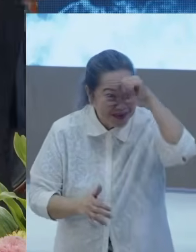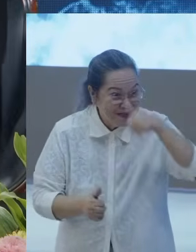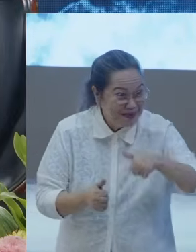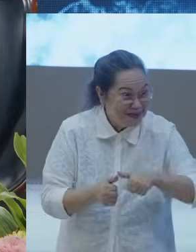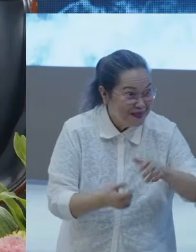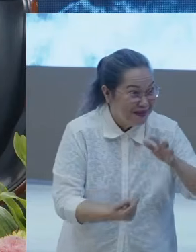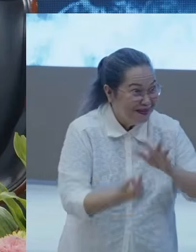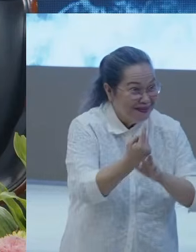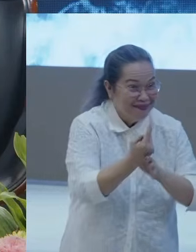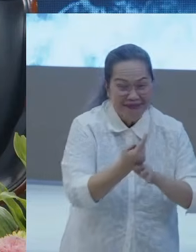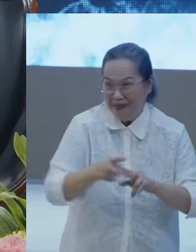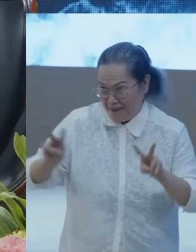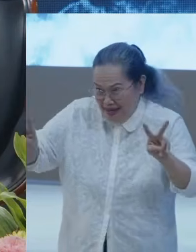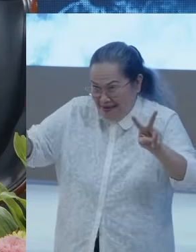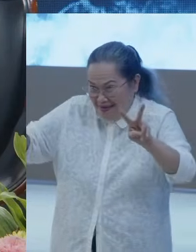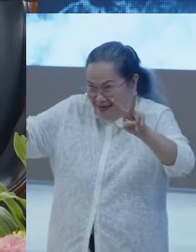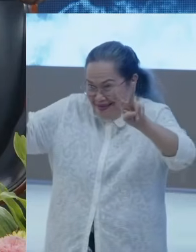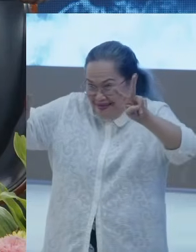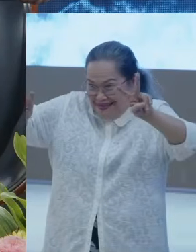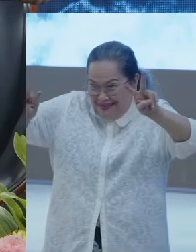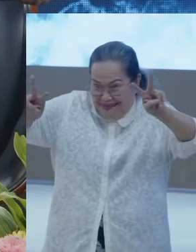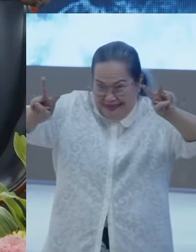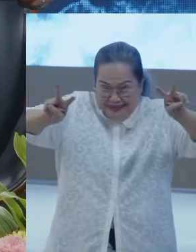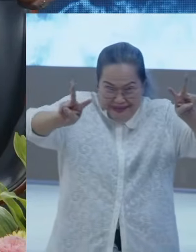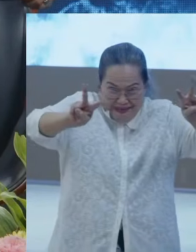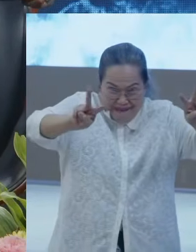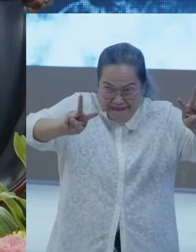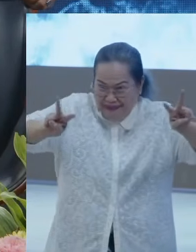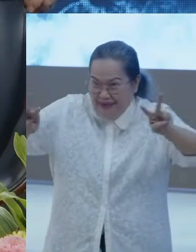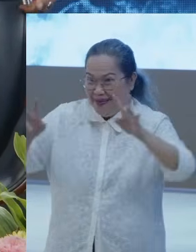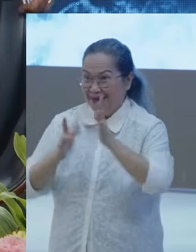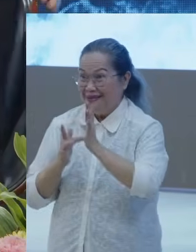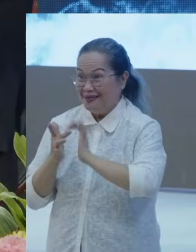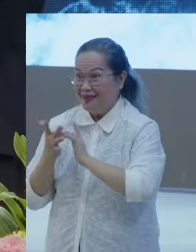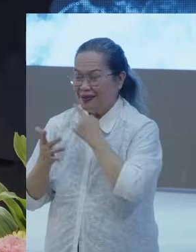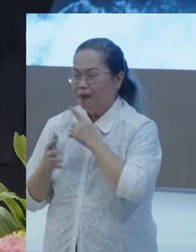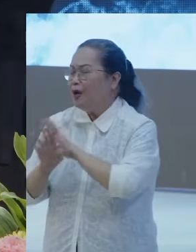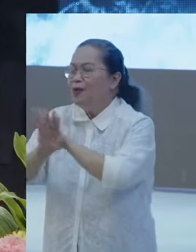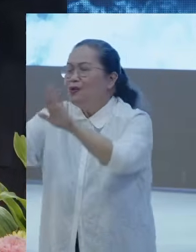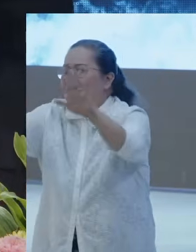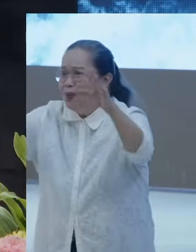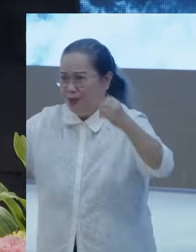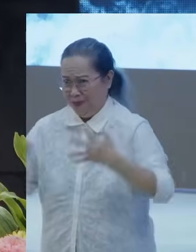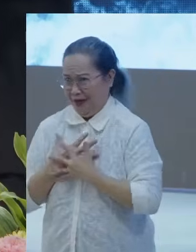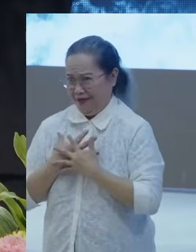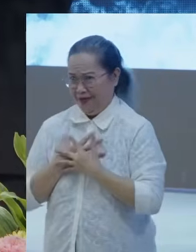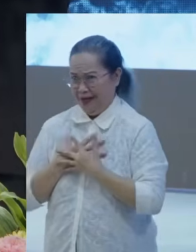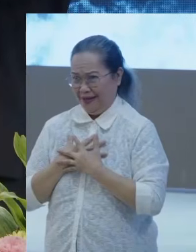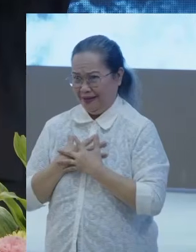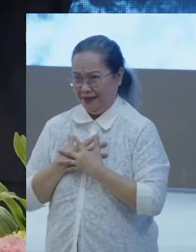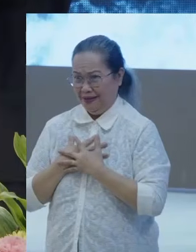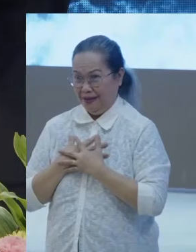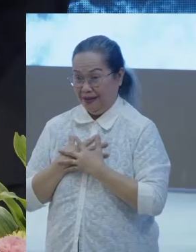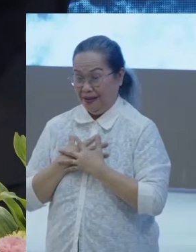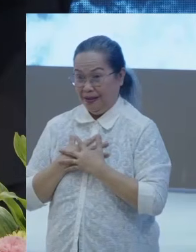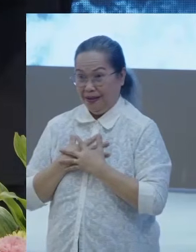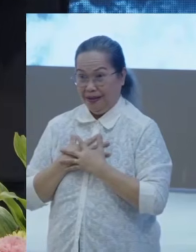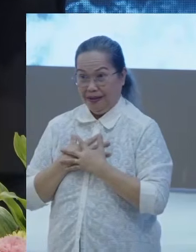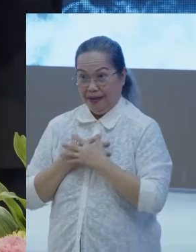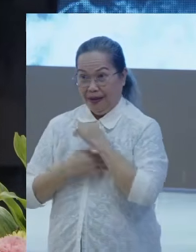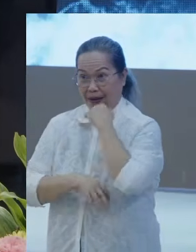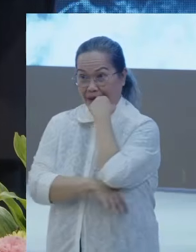Kaya sabi niya, peace be with me. Peace be with you. Huwag kayong matakot. Do not be afraid. What did you